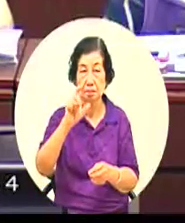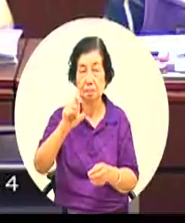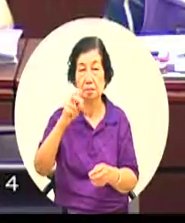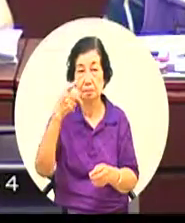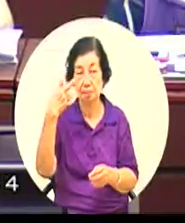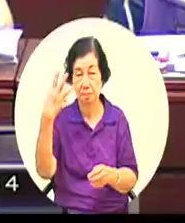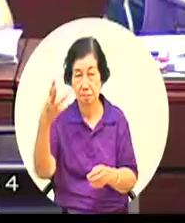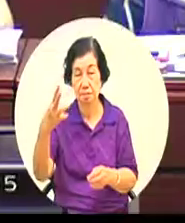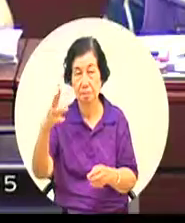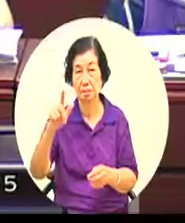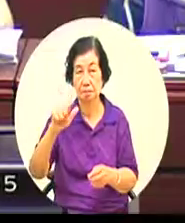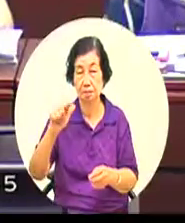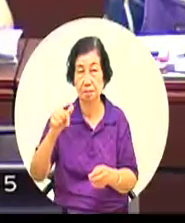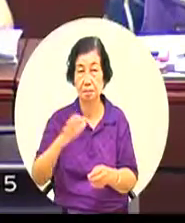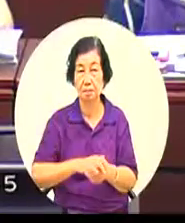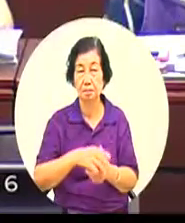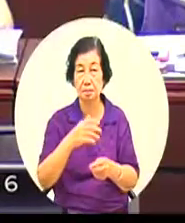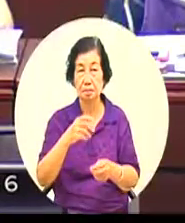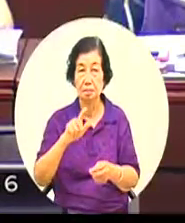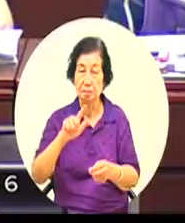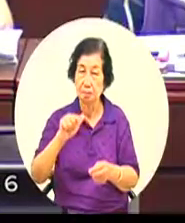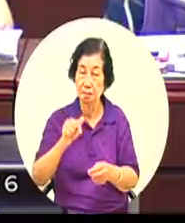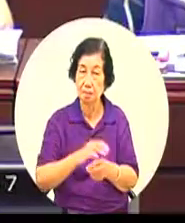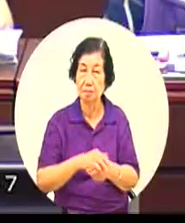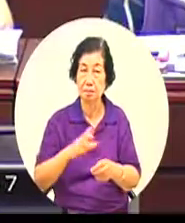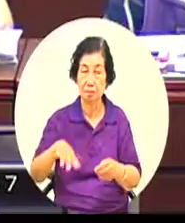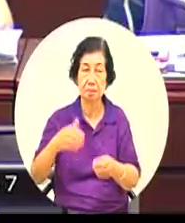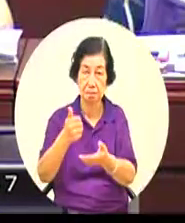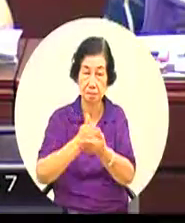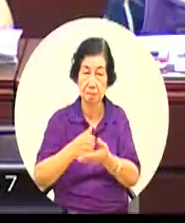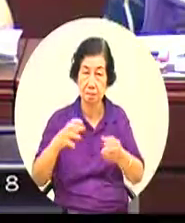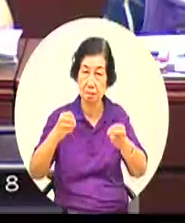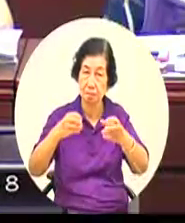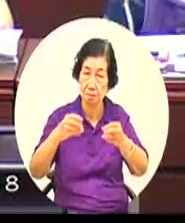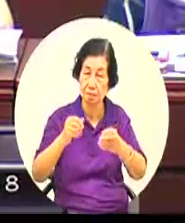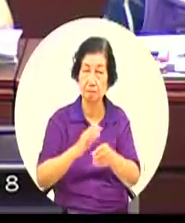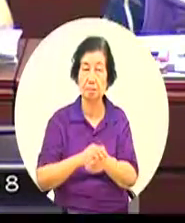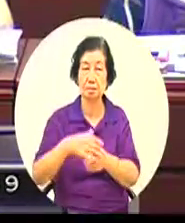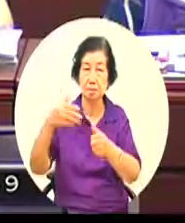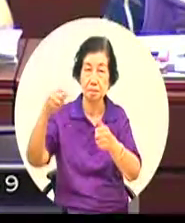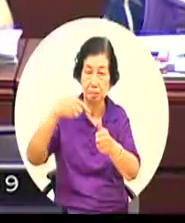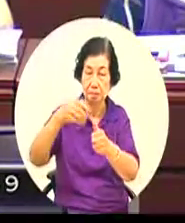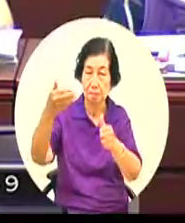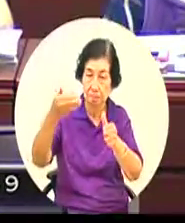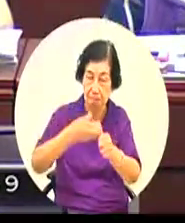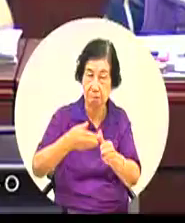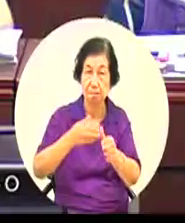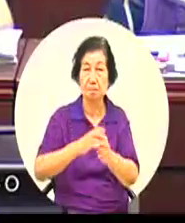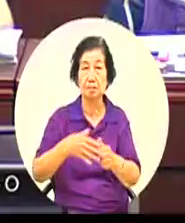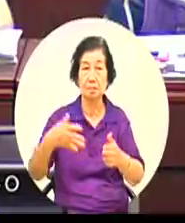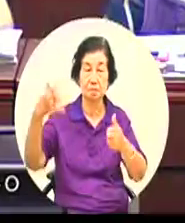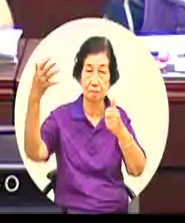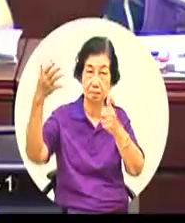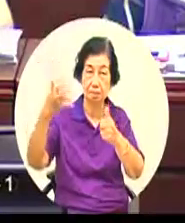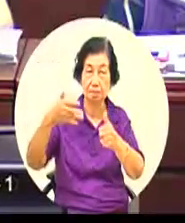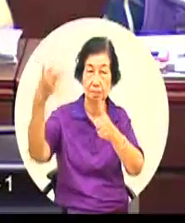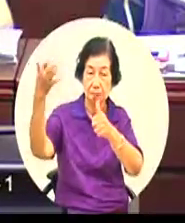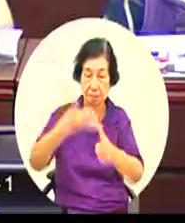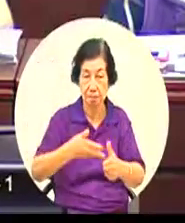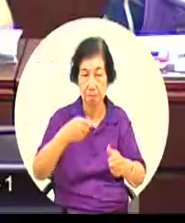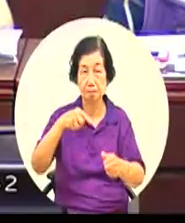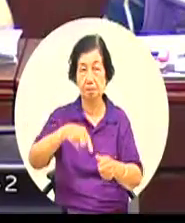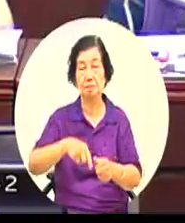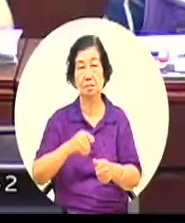实我们还邀请他们来开会讨论原住民的教育或母语传承会遇到了哪些问题，那尽量来给予协